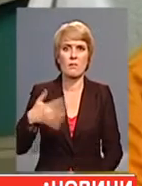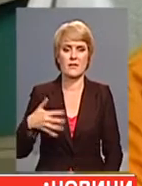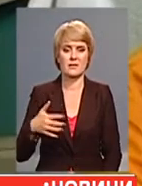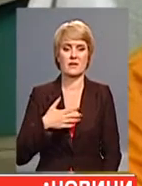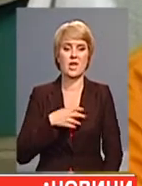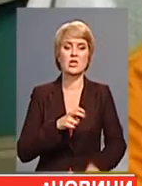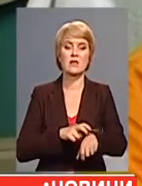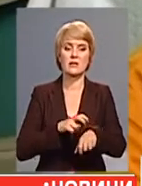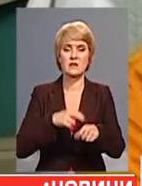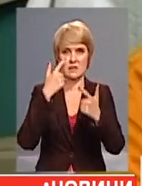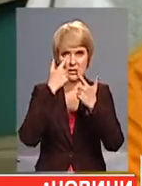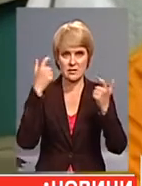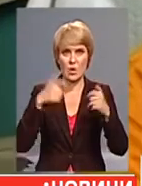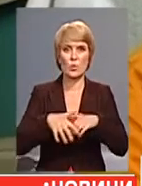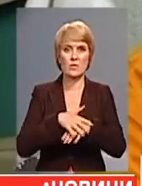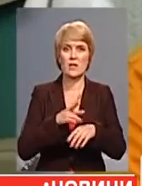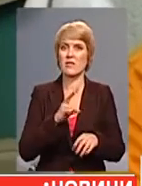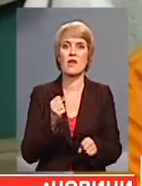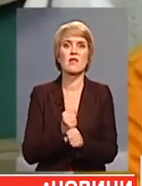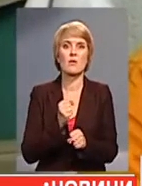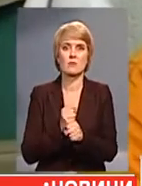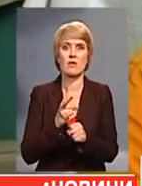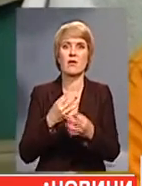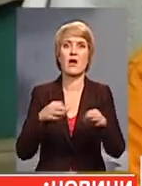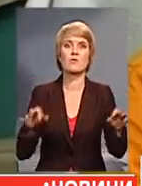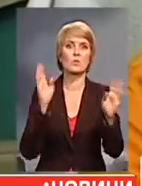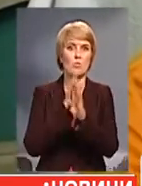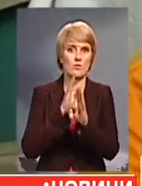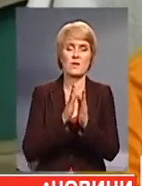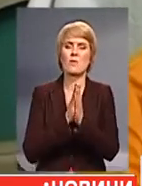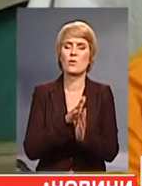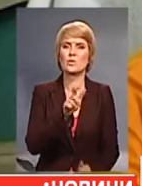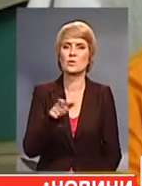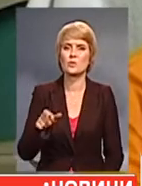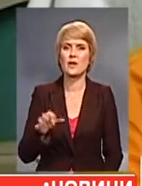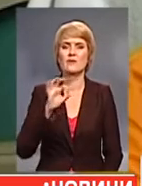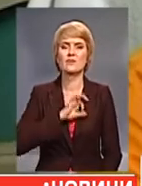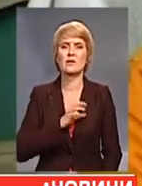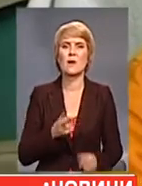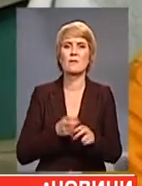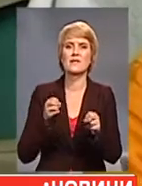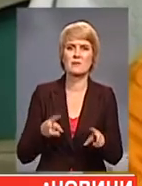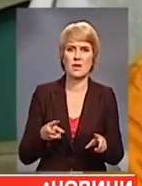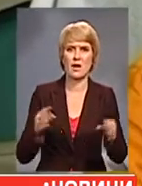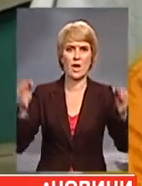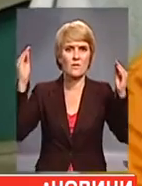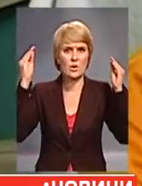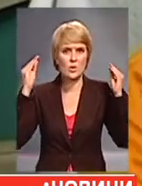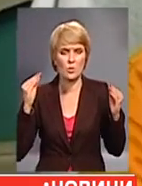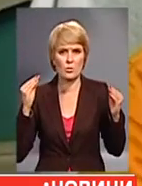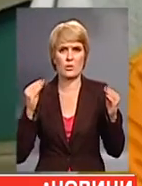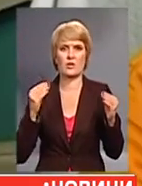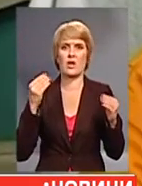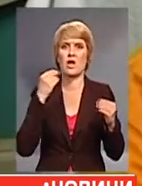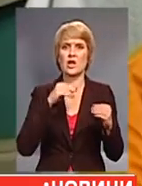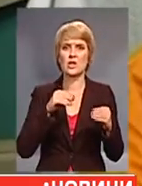лікарі застерігають населення від роботи на відкритому повітрі. Також вони просять людей вживати заходів безпеки, надівати головні убори. Краще